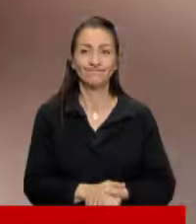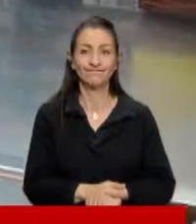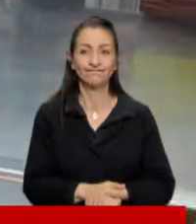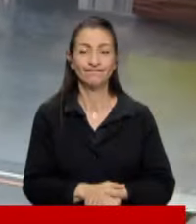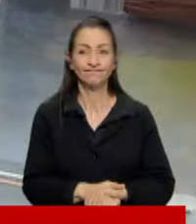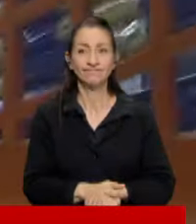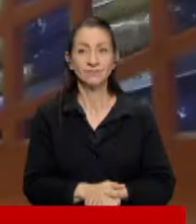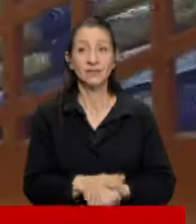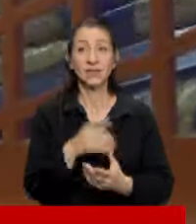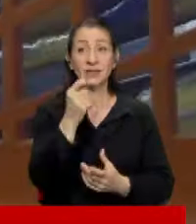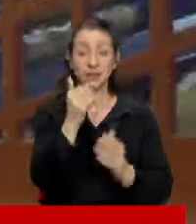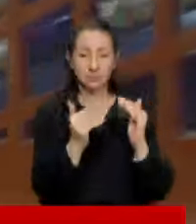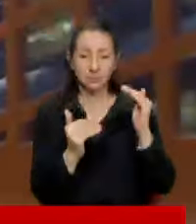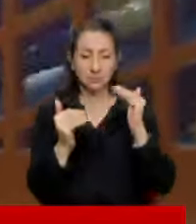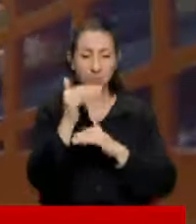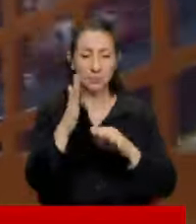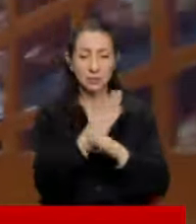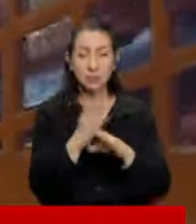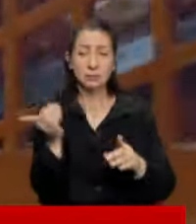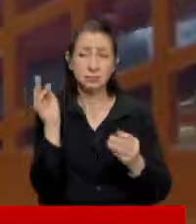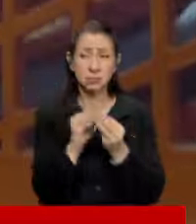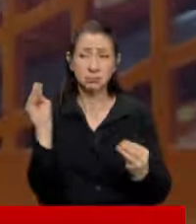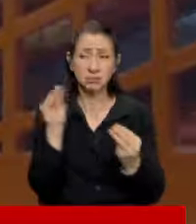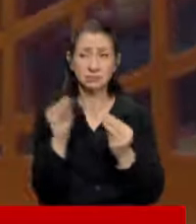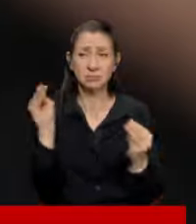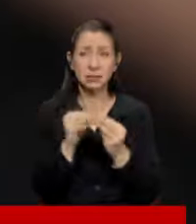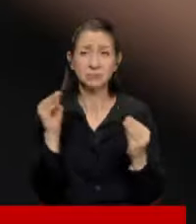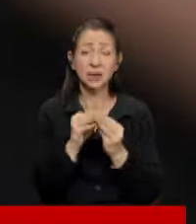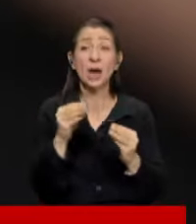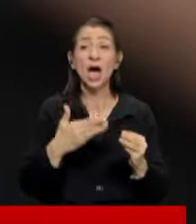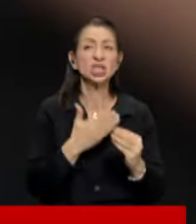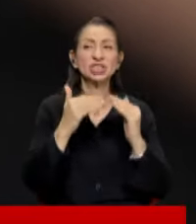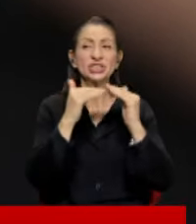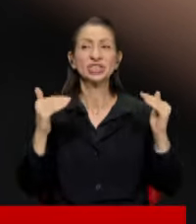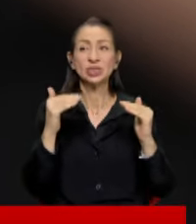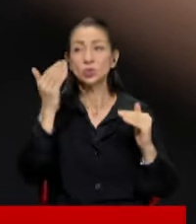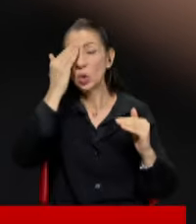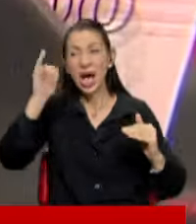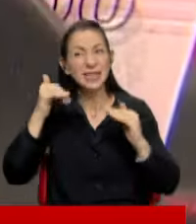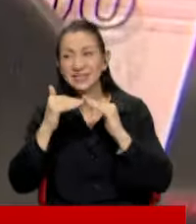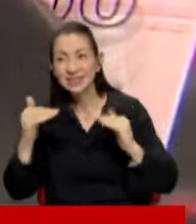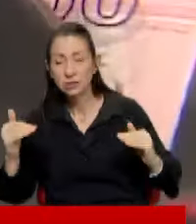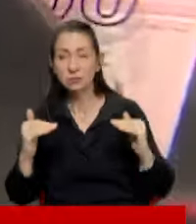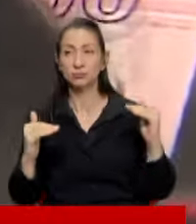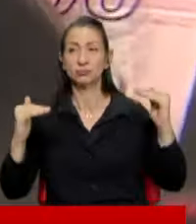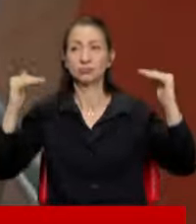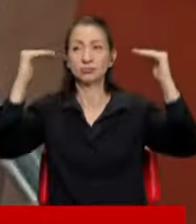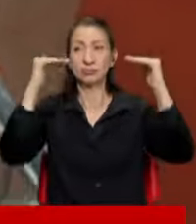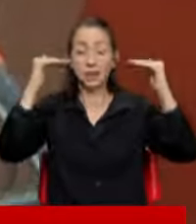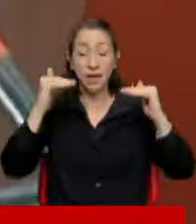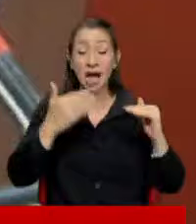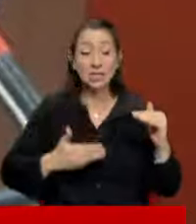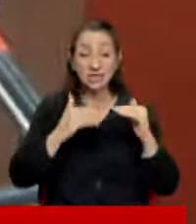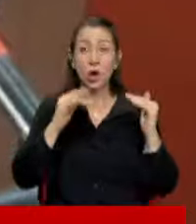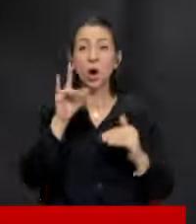sınırı fiyatı artan ürünler üst üste zam gelen kalemler Açlık sınırını da yoksulluk sınırını da yukarı çekti açlık